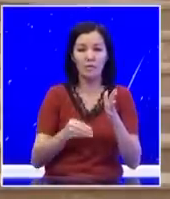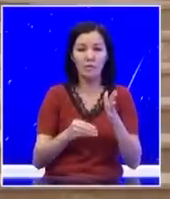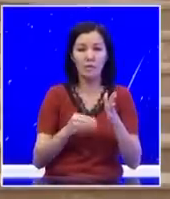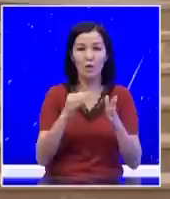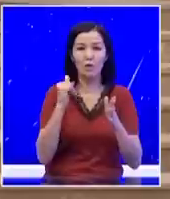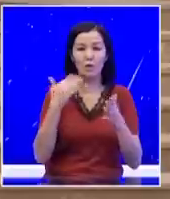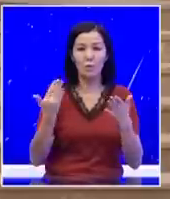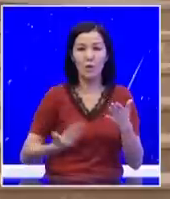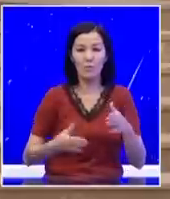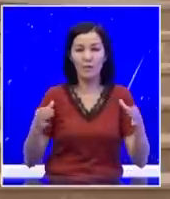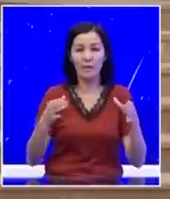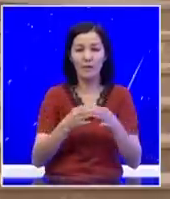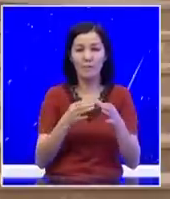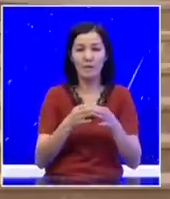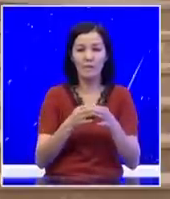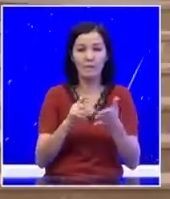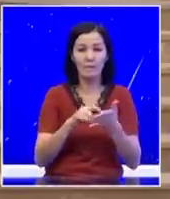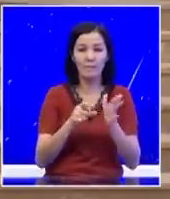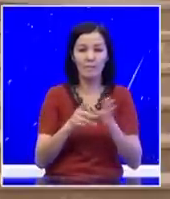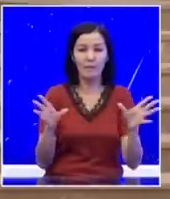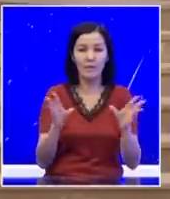Жетісу әлеуметтік кәсіпкерлік палатасымен